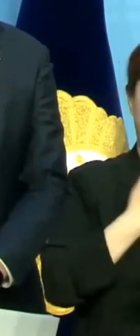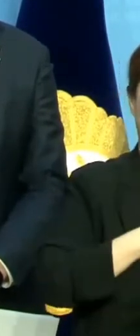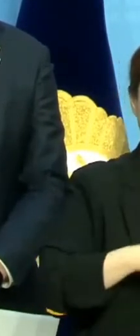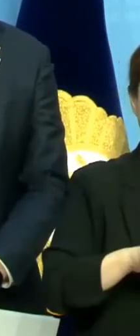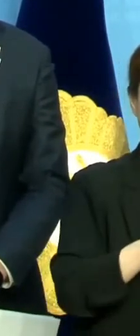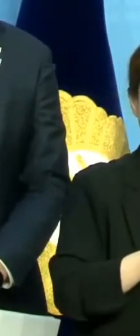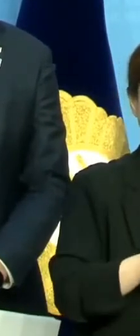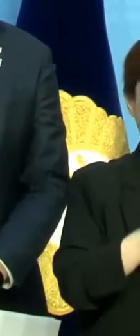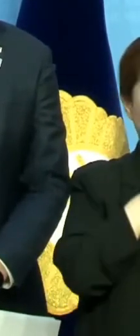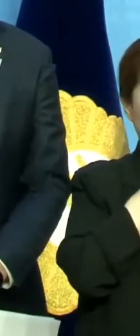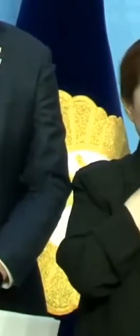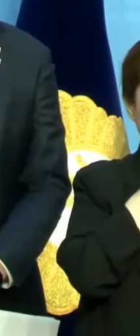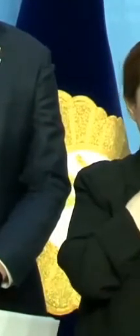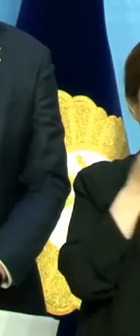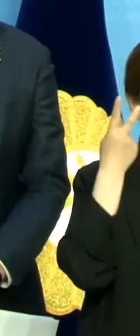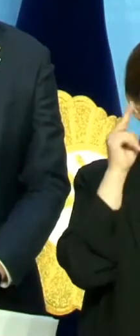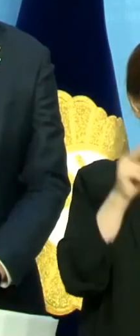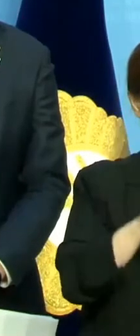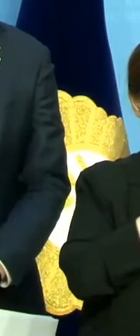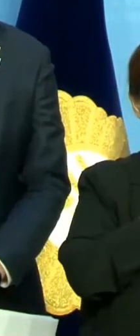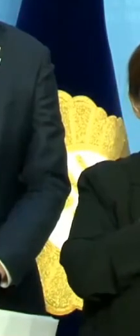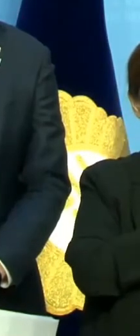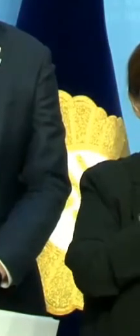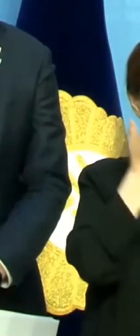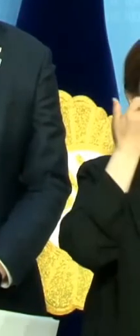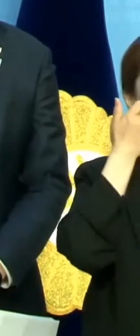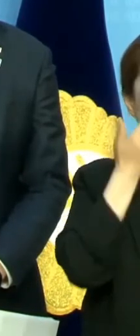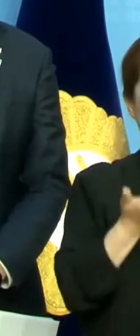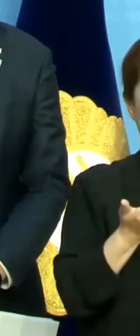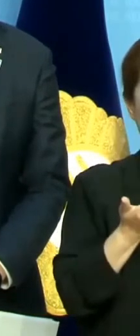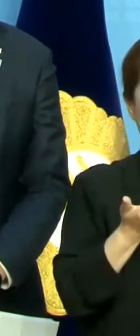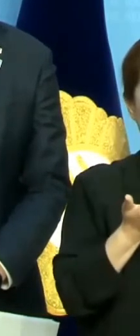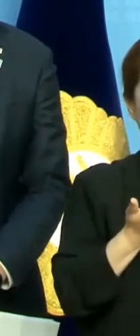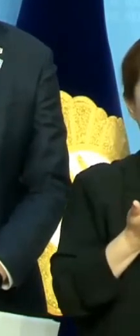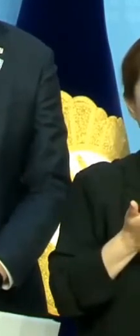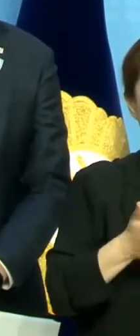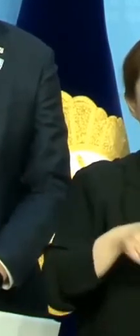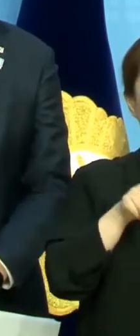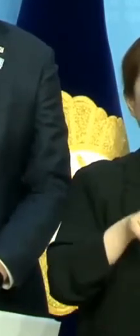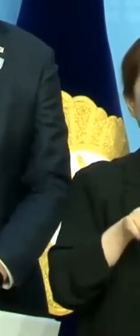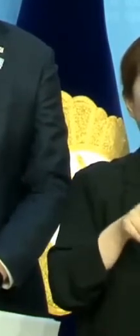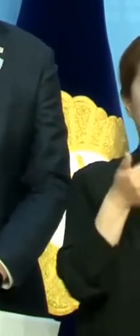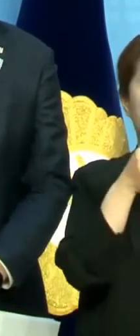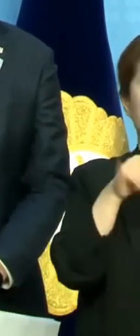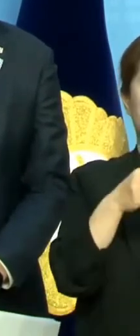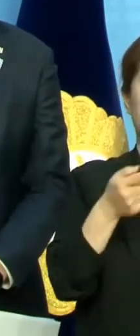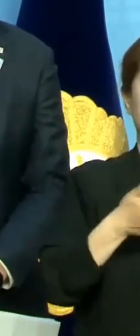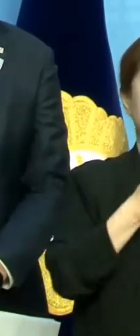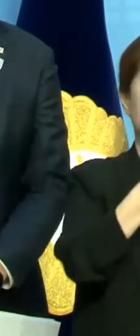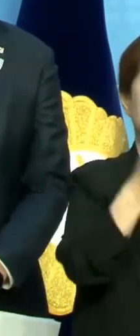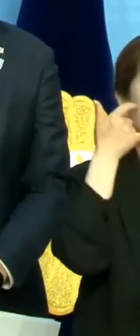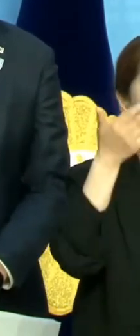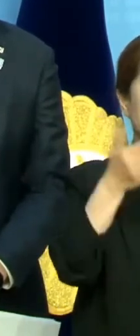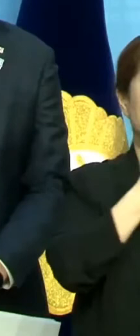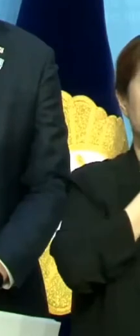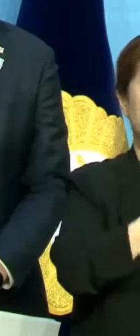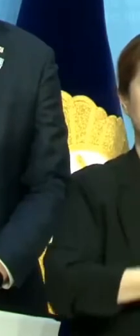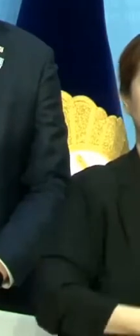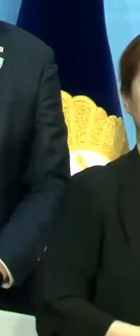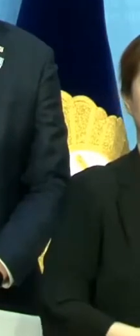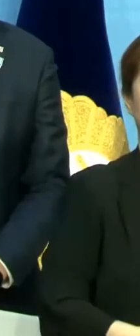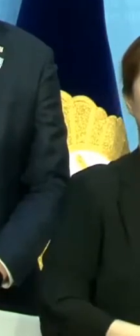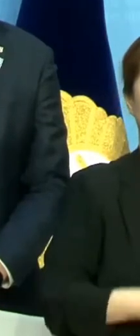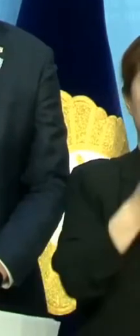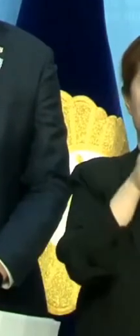고 선수가 이와 같이 극단적 선택을 하게 되었을지 현대건설 측에 묻고 싶습니다.